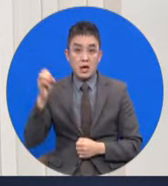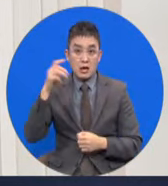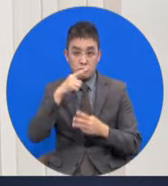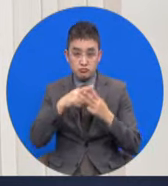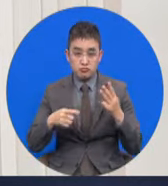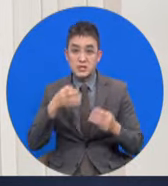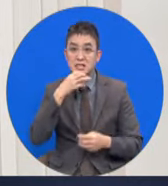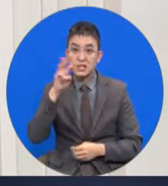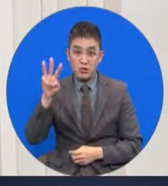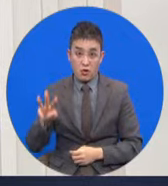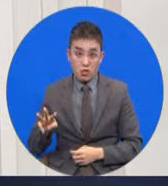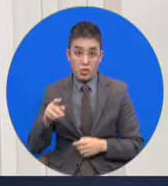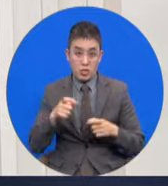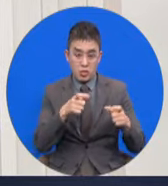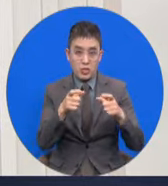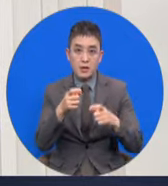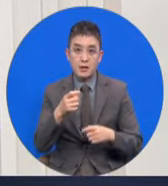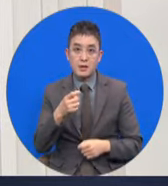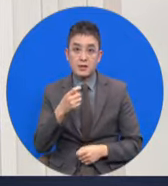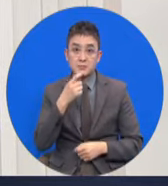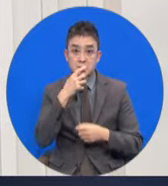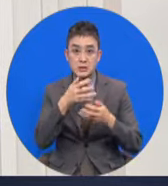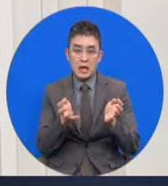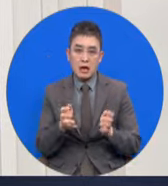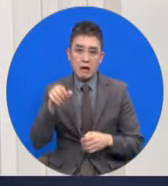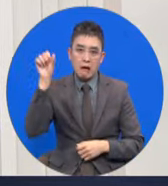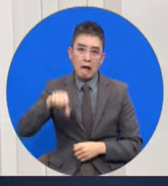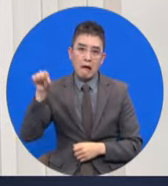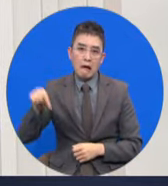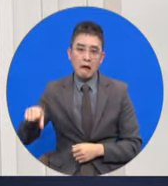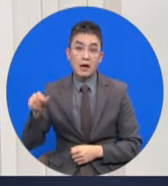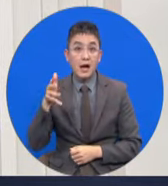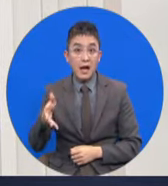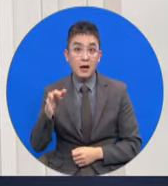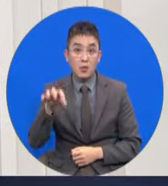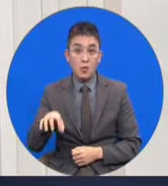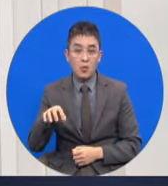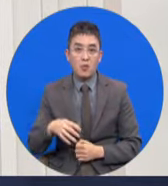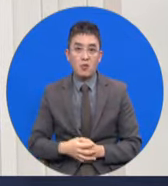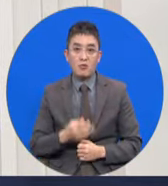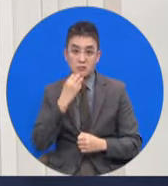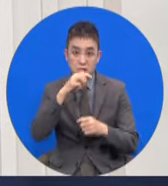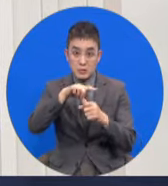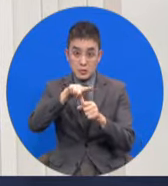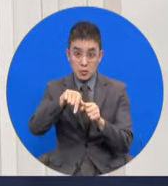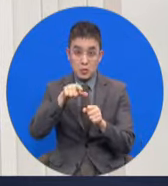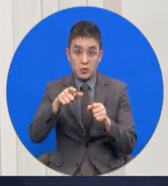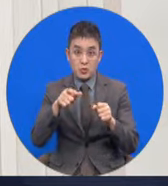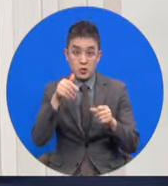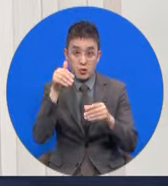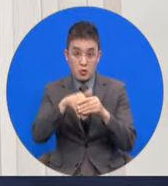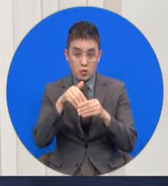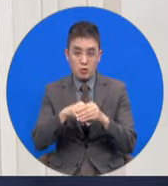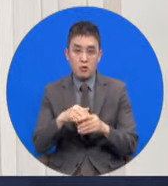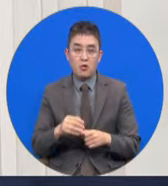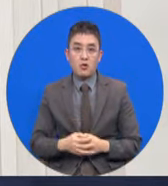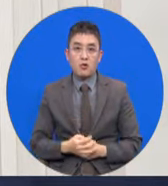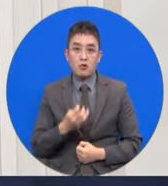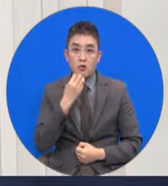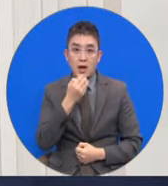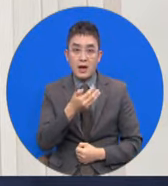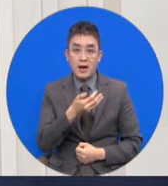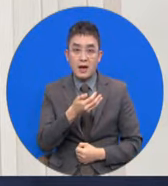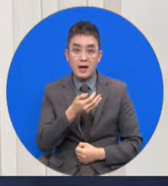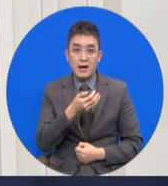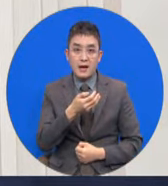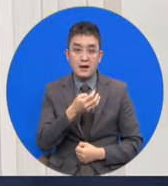전통적으로 민주당이 거의 한 번도 된 적이 없는 지역이거든요. 그러니까 수도권 선거가 물론 이 서울 한강벨트라든가 뭐